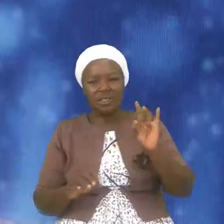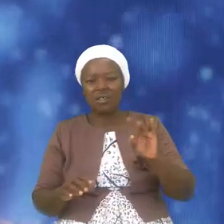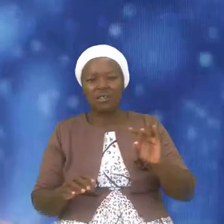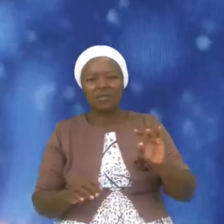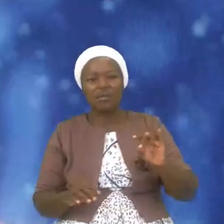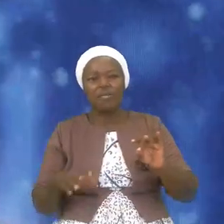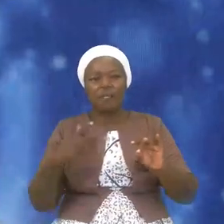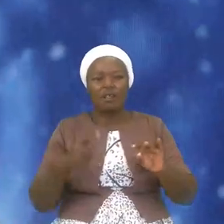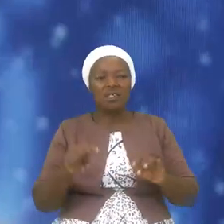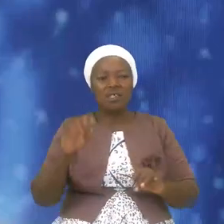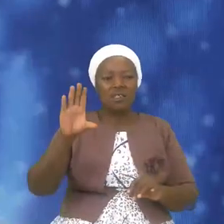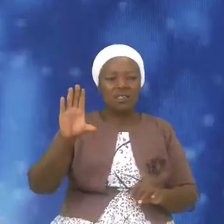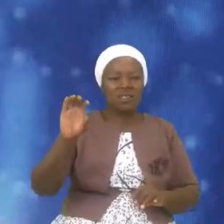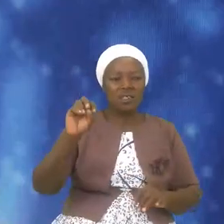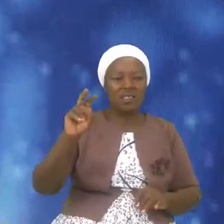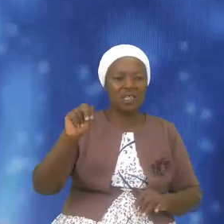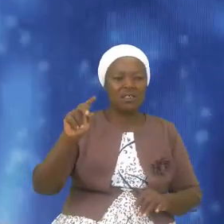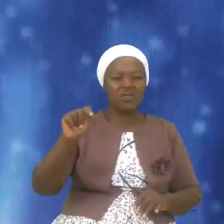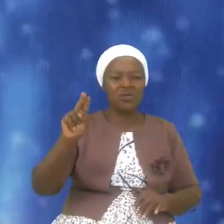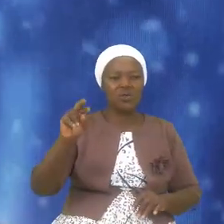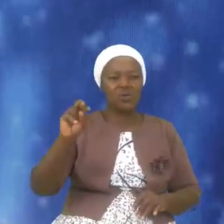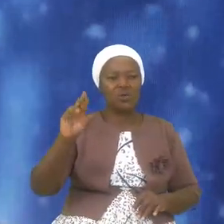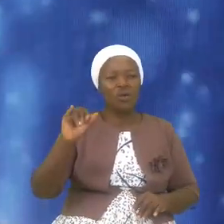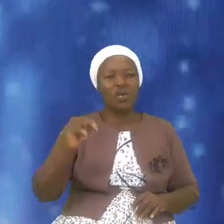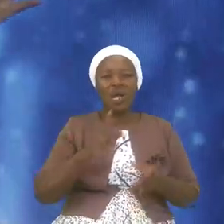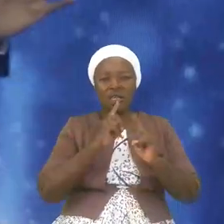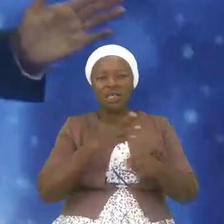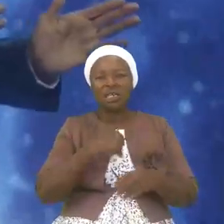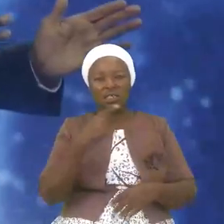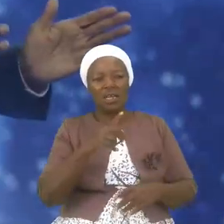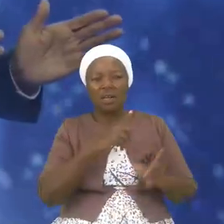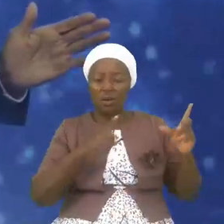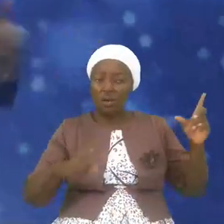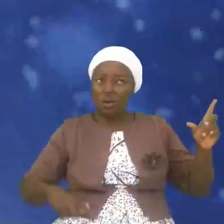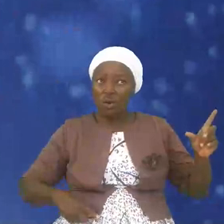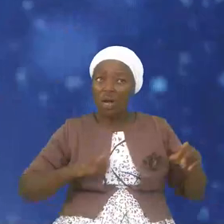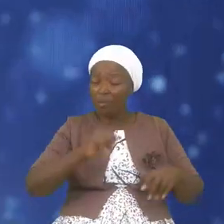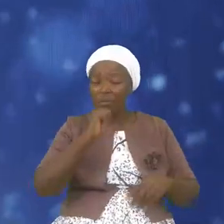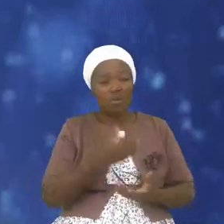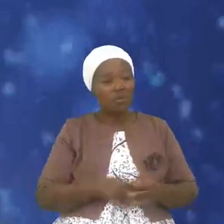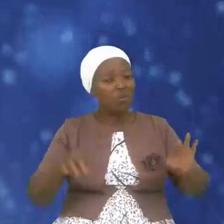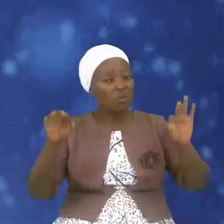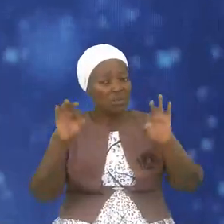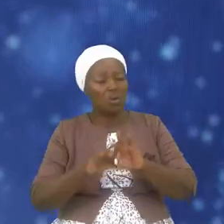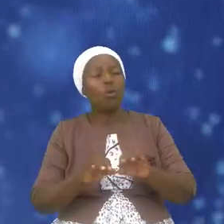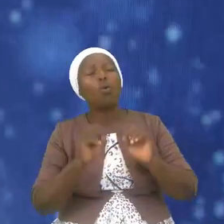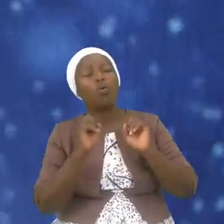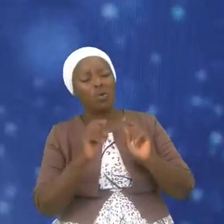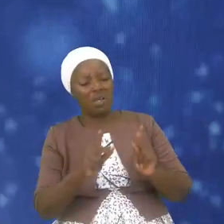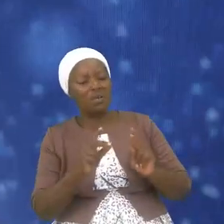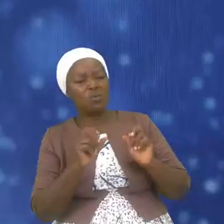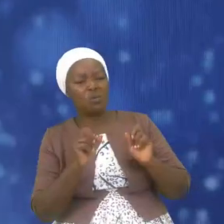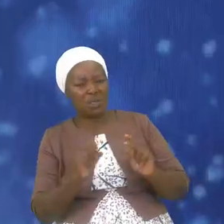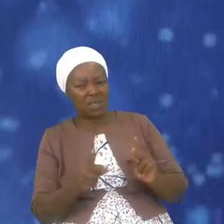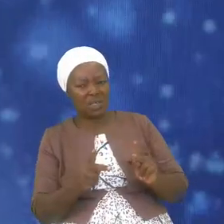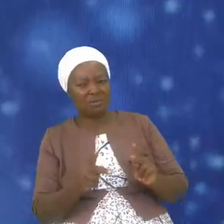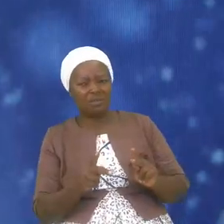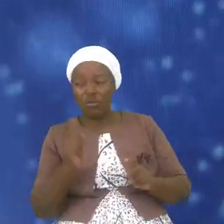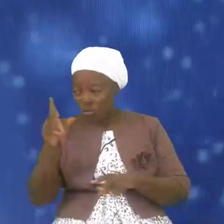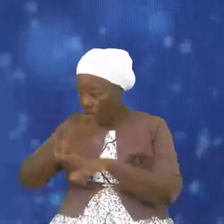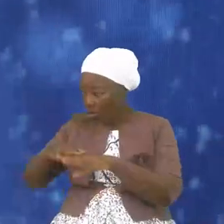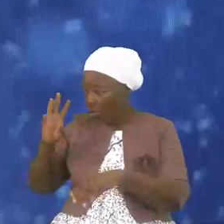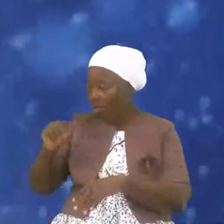Verset 8. Le centenier répondit, Seigneur, je ne suis pas digne que tu... Ça, c'est bon. Il a appelé